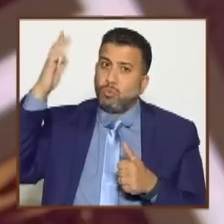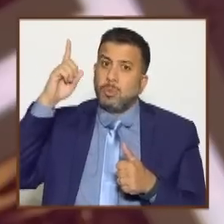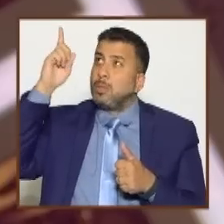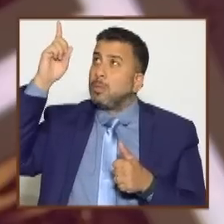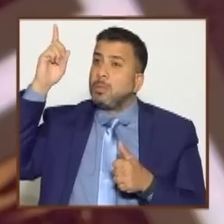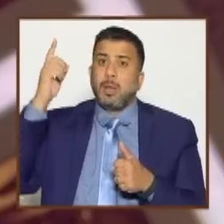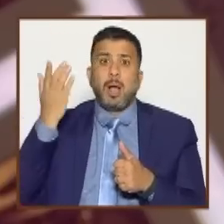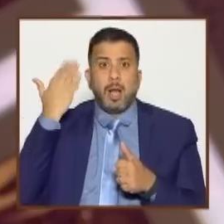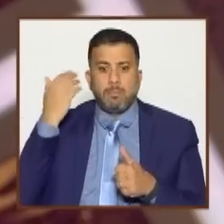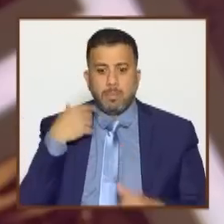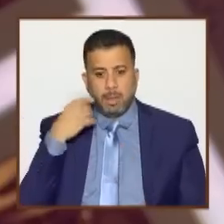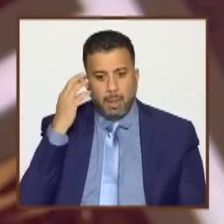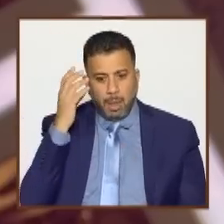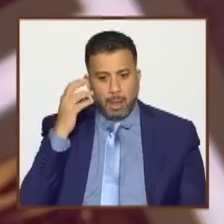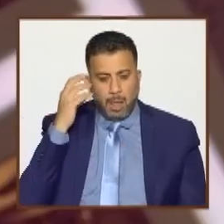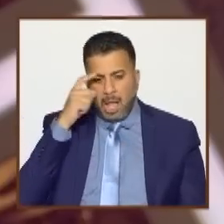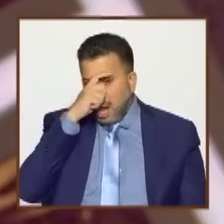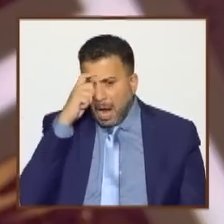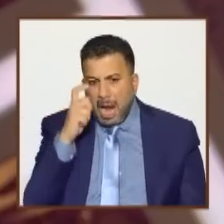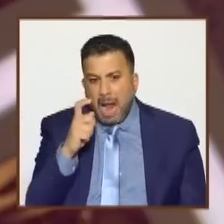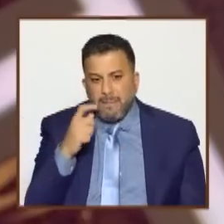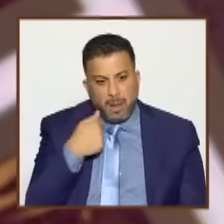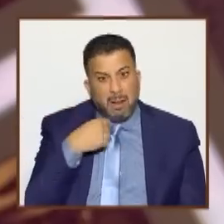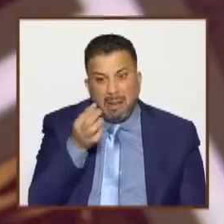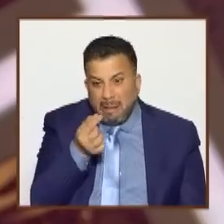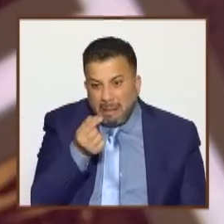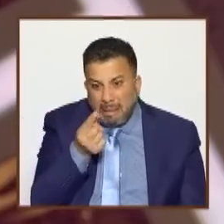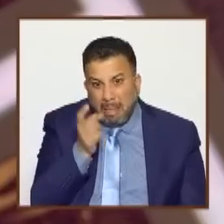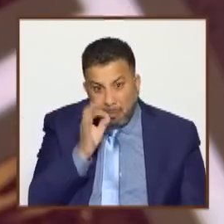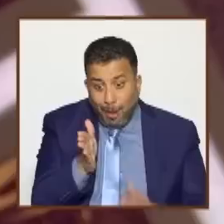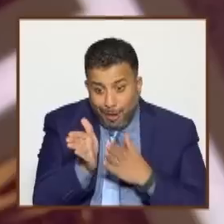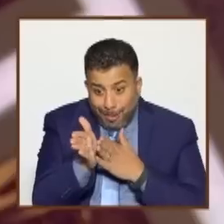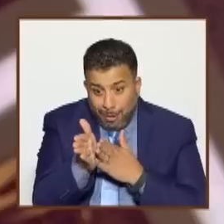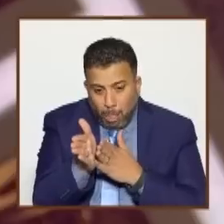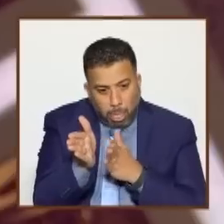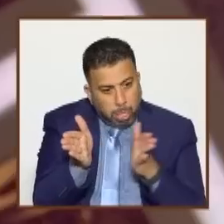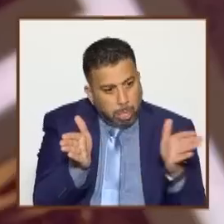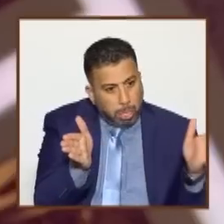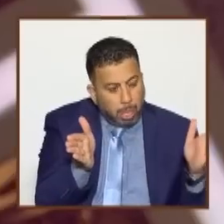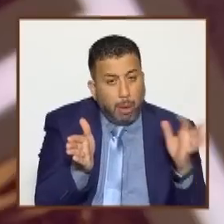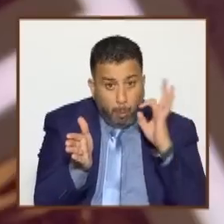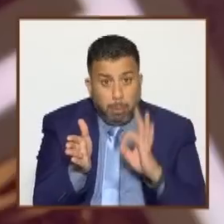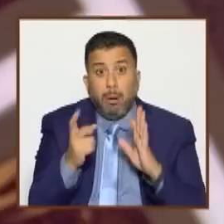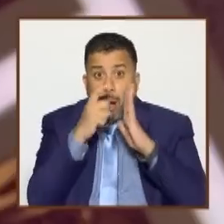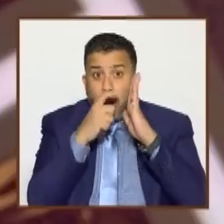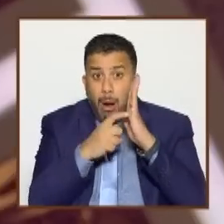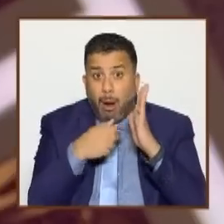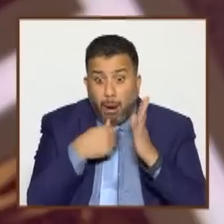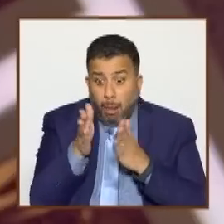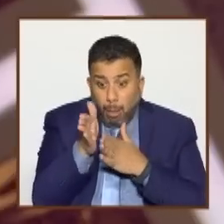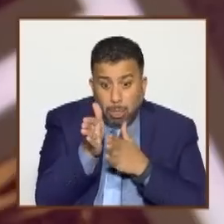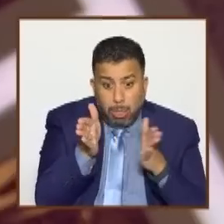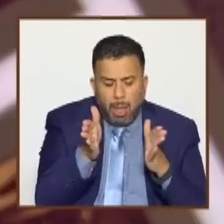سحيقة كنت على وشك السقوط فيها، أنت الآن ولله الحمد مسكت بزمام